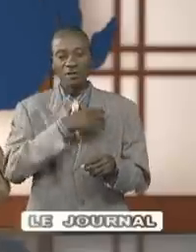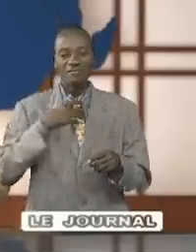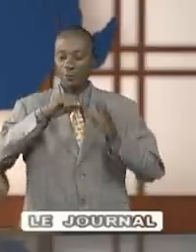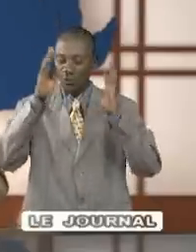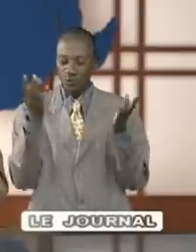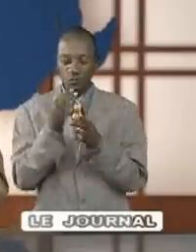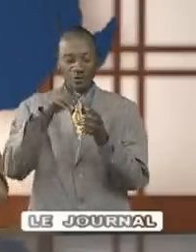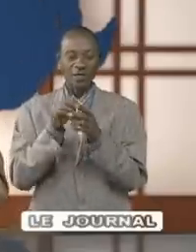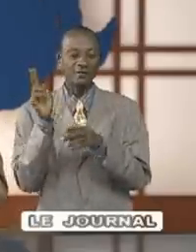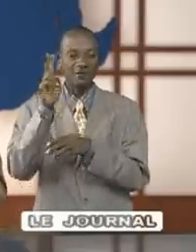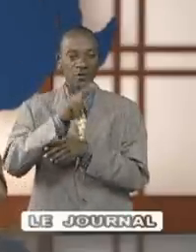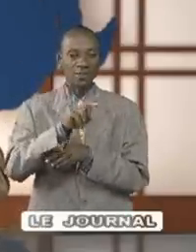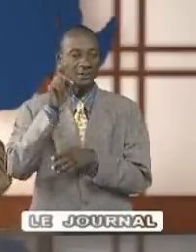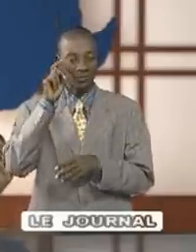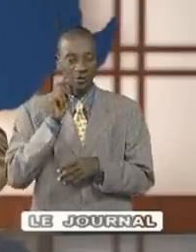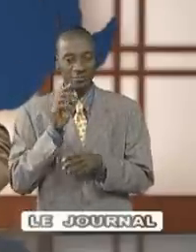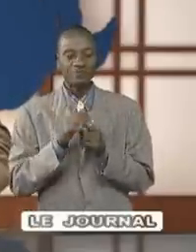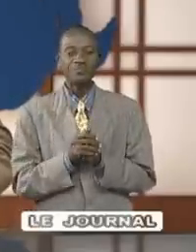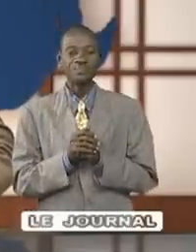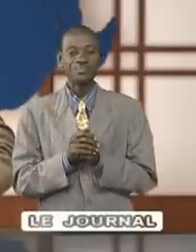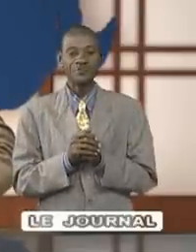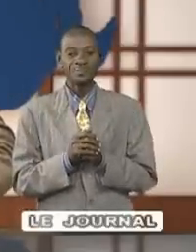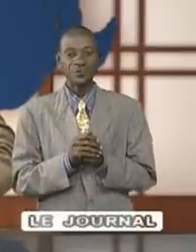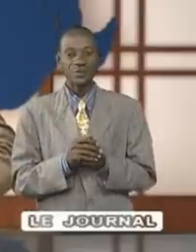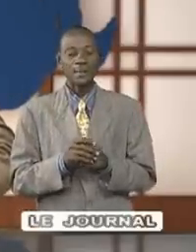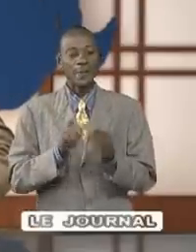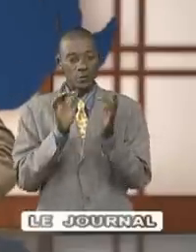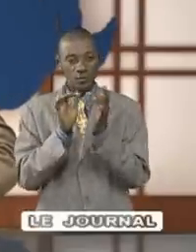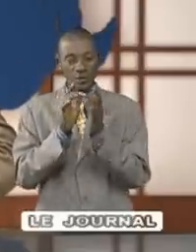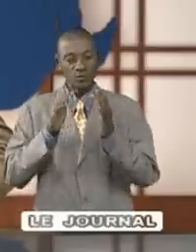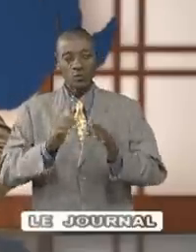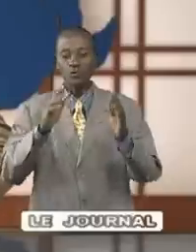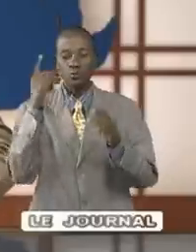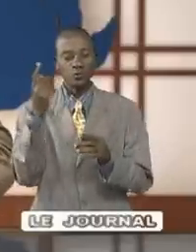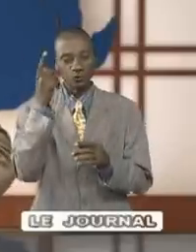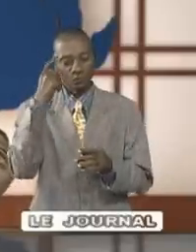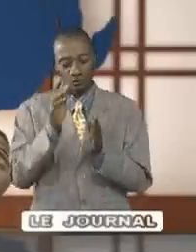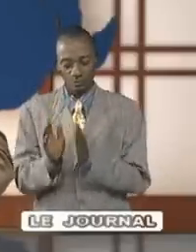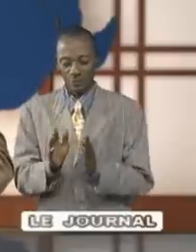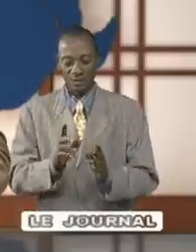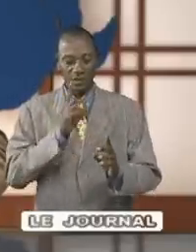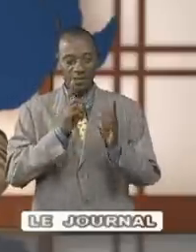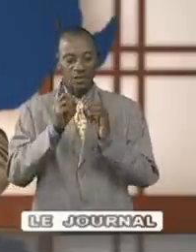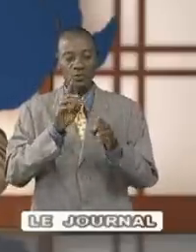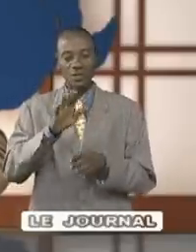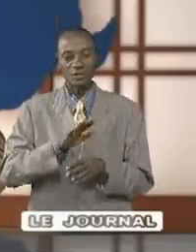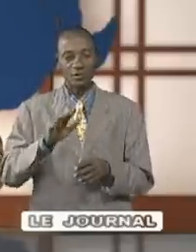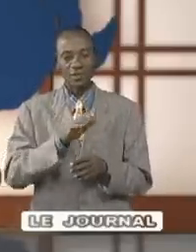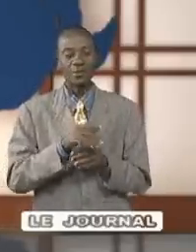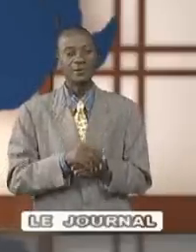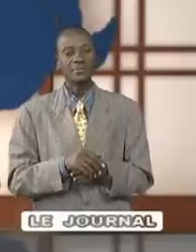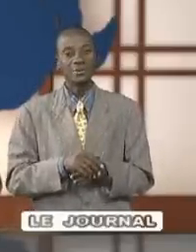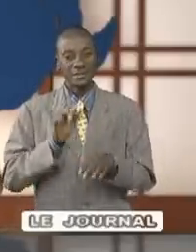cette information, les contacts se poursuivent en vue des concertations nationales prévues dans les tout prochains jours. Le secrétaire général de la majorité présidentielle, Obin